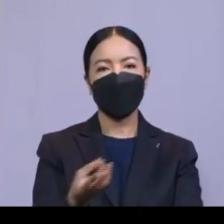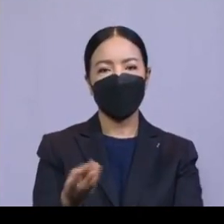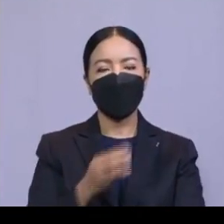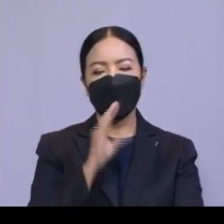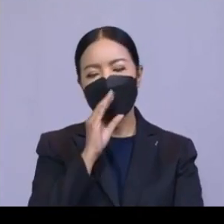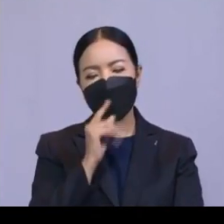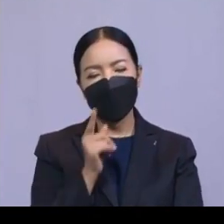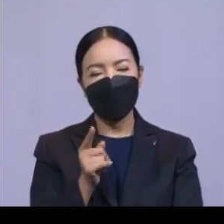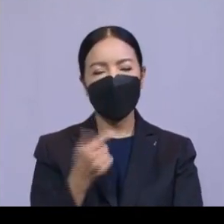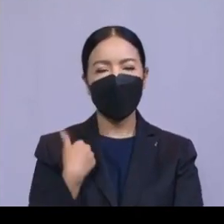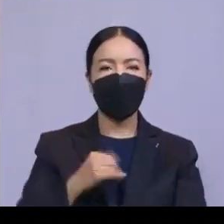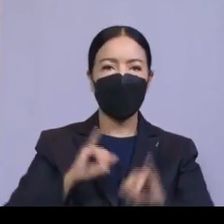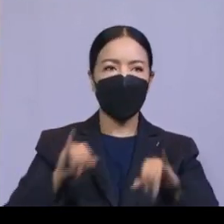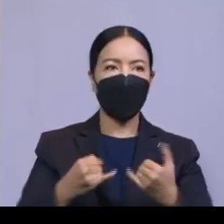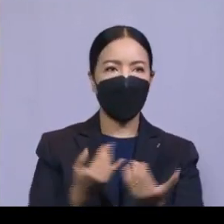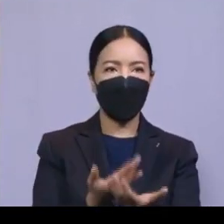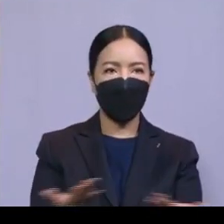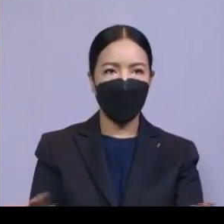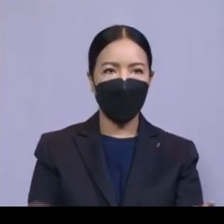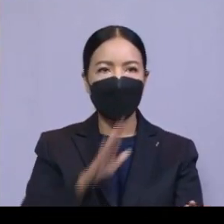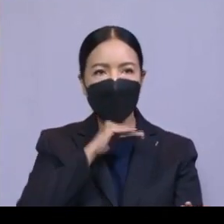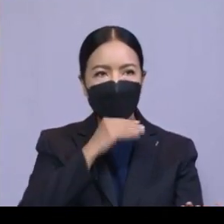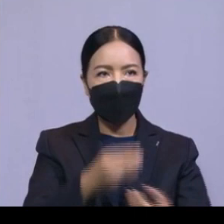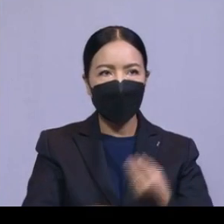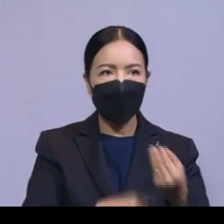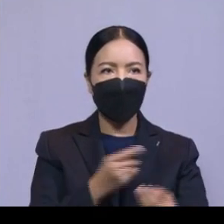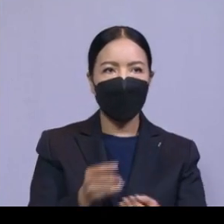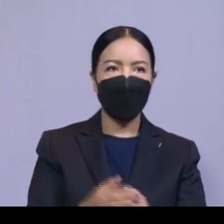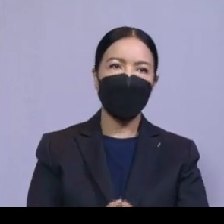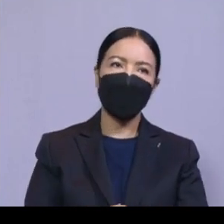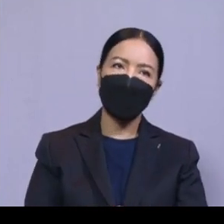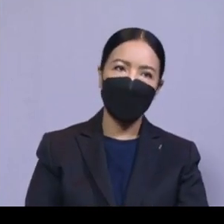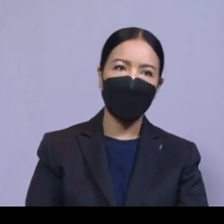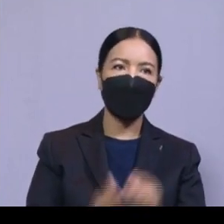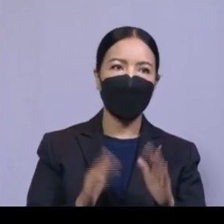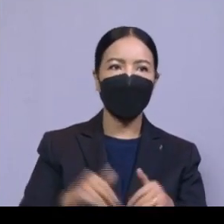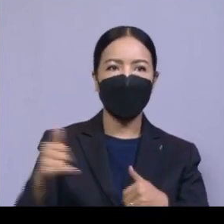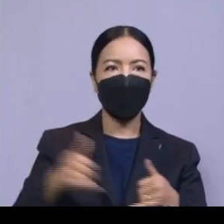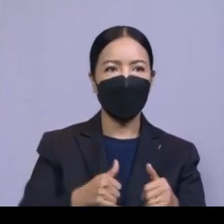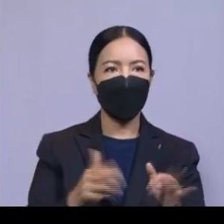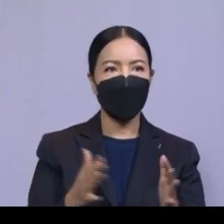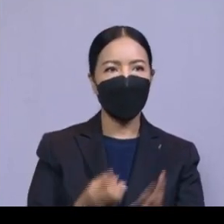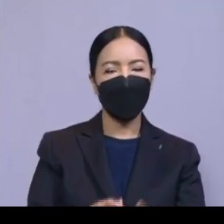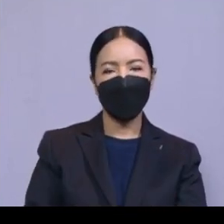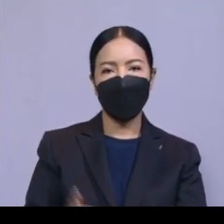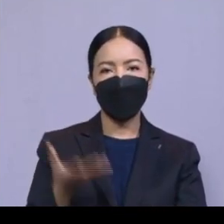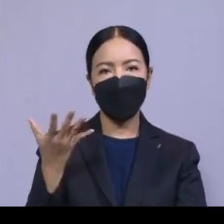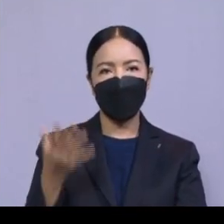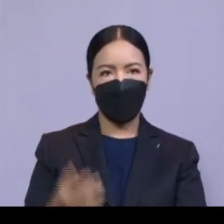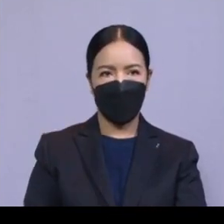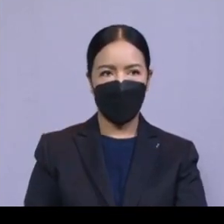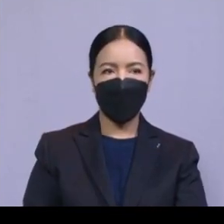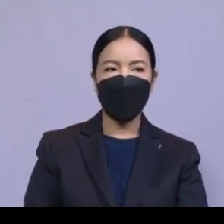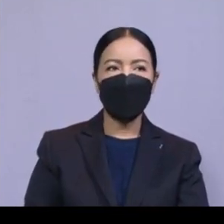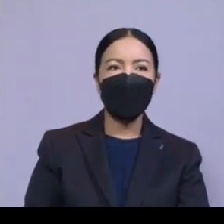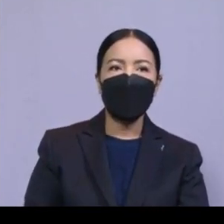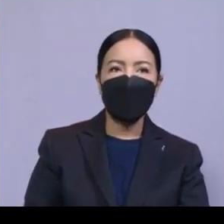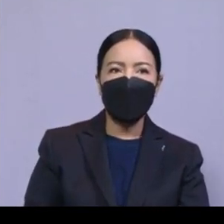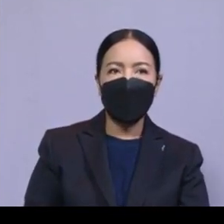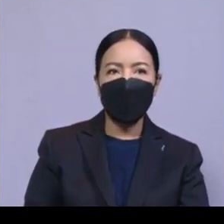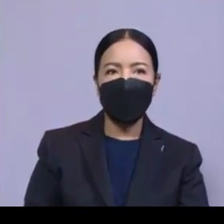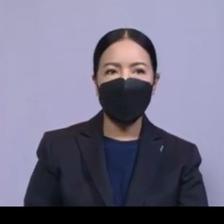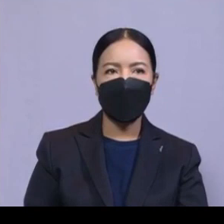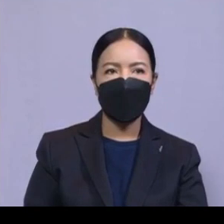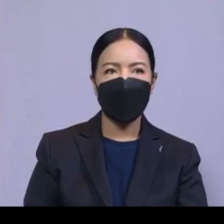เลยบนเลยค่ะเจ้าของแผงหมูเจ้าของคนขายหมูบอกว่าแม่ลูกค้าไม่มานะเพราะว่ามันแพงขนาดนี้ให้มีแล้วมันจะไปเลย